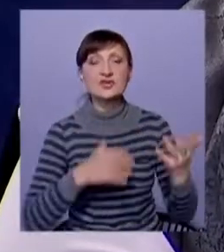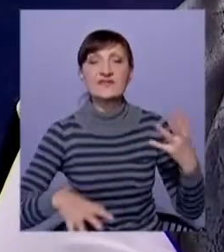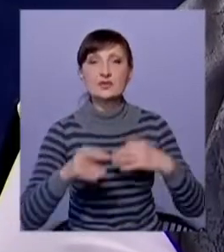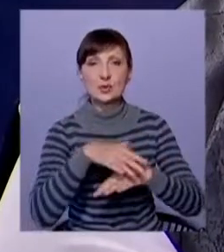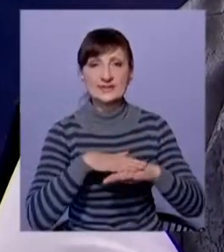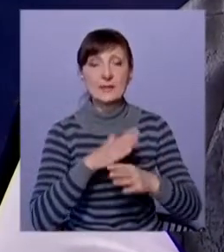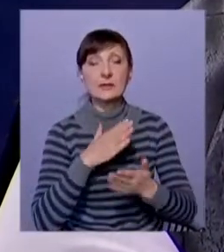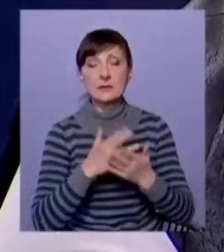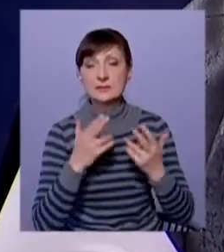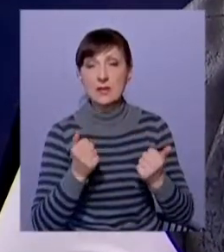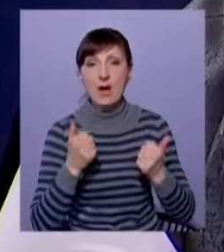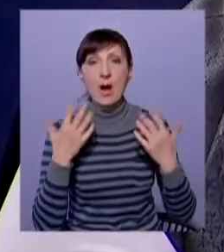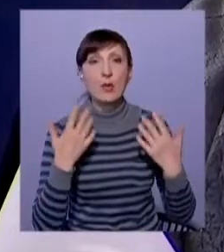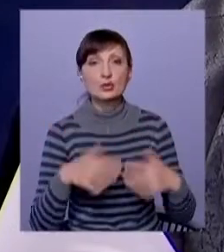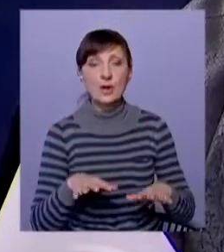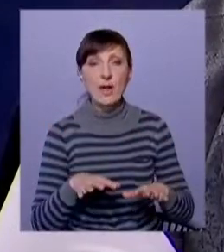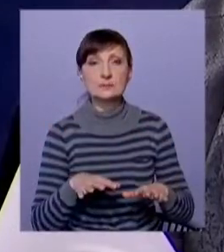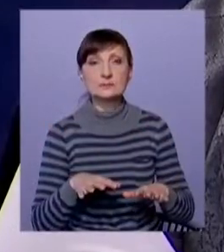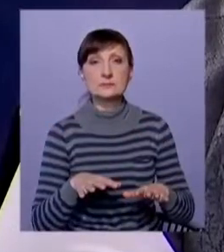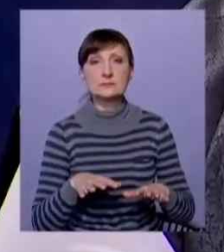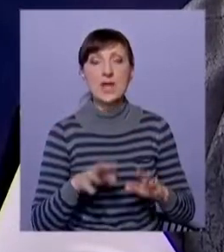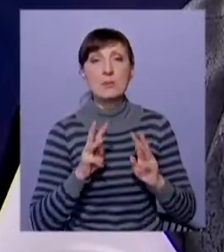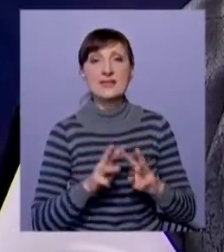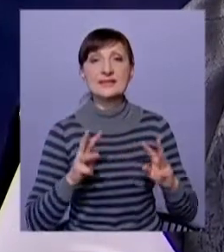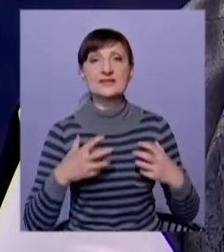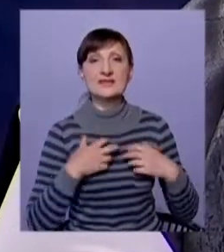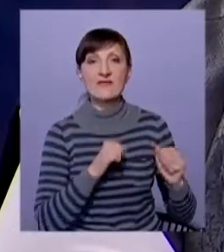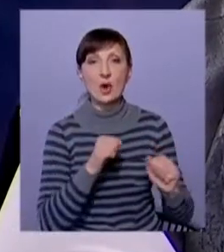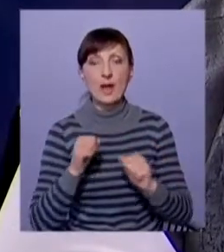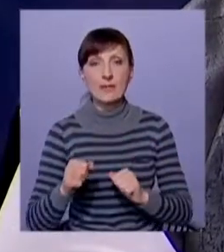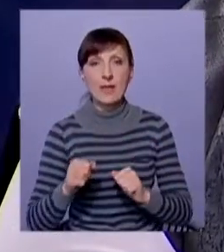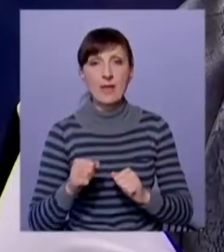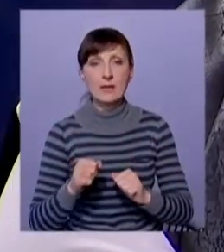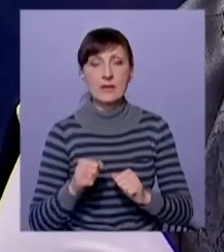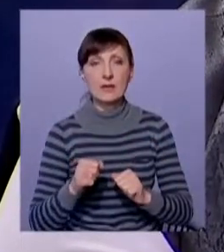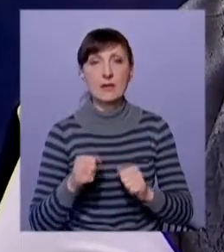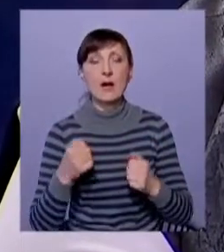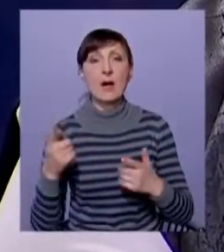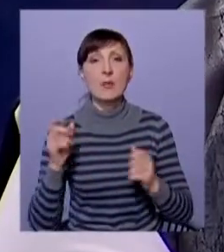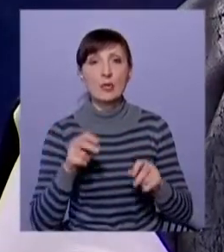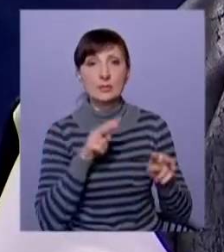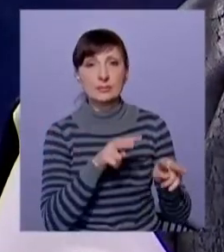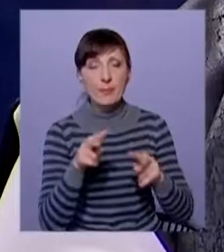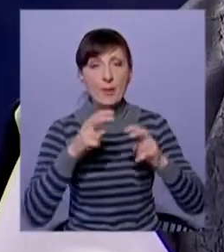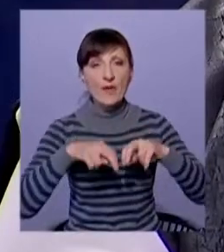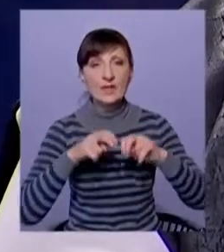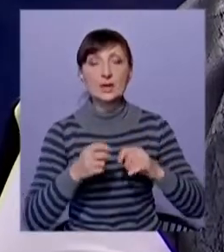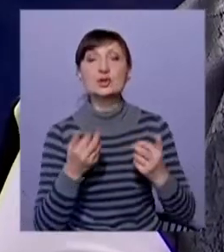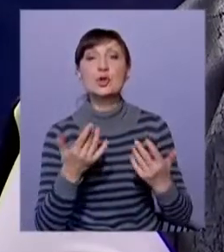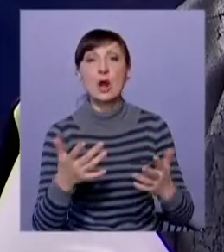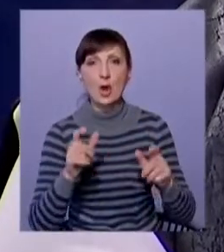население. Тем более, это уже на уровне Министерства здравоохранения, благодаря цифровизации, могут мониторить и видеть, сколько